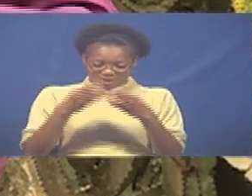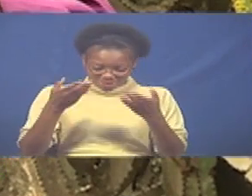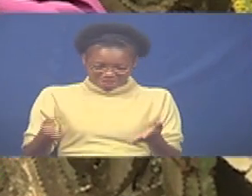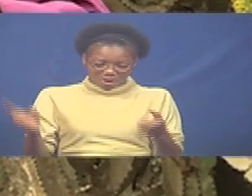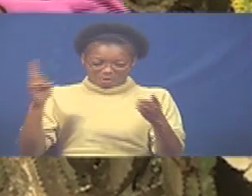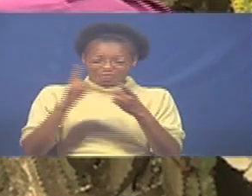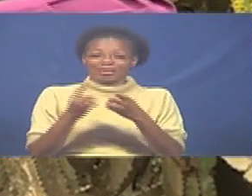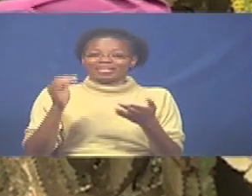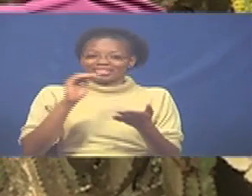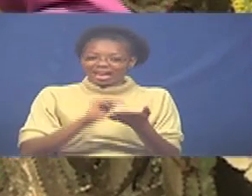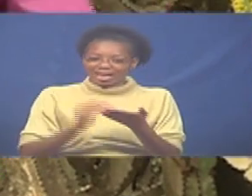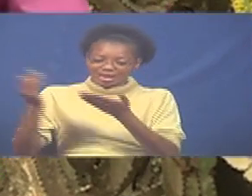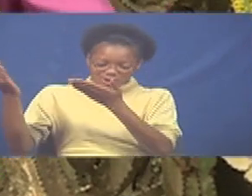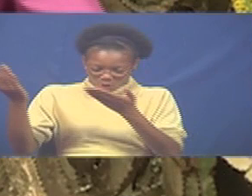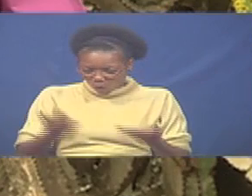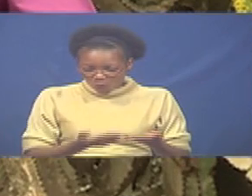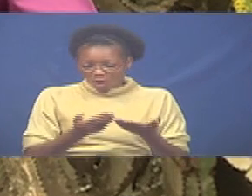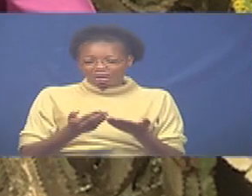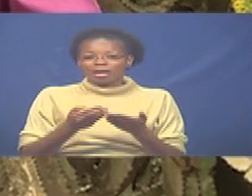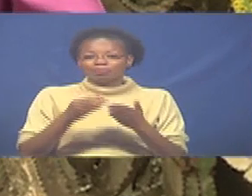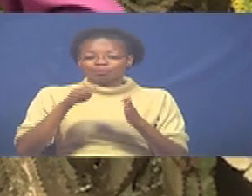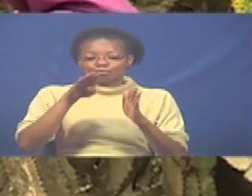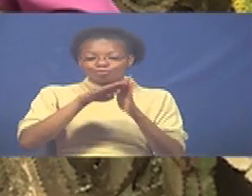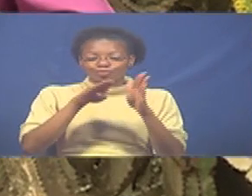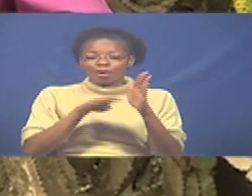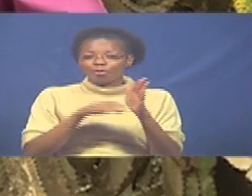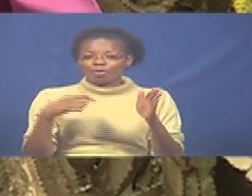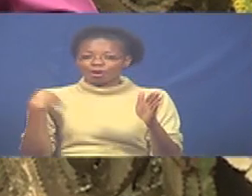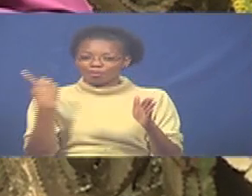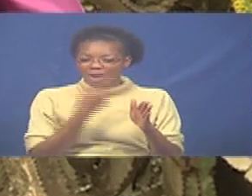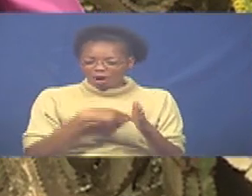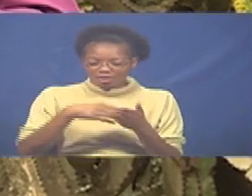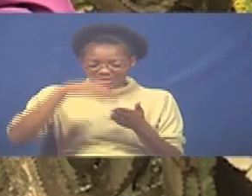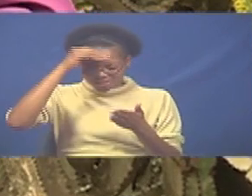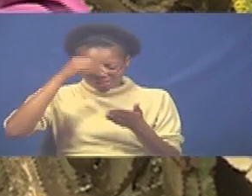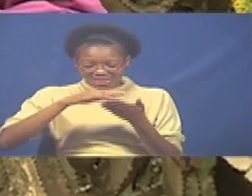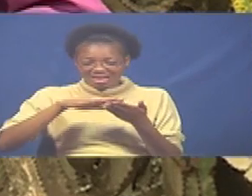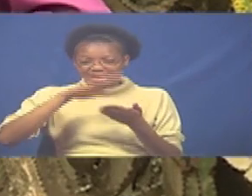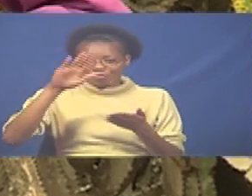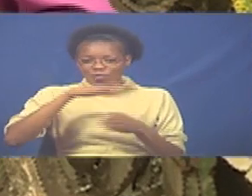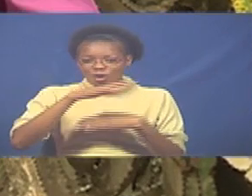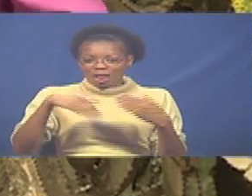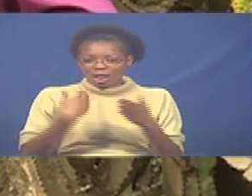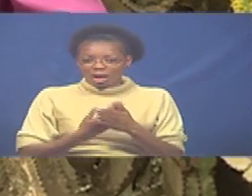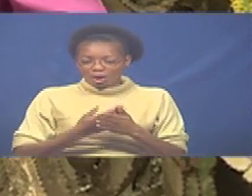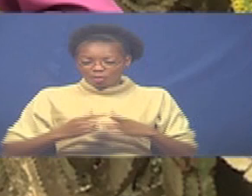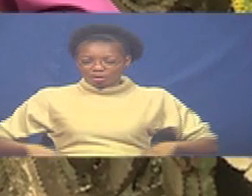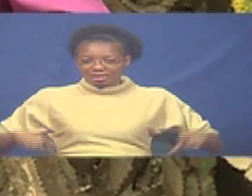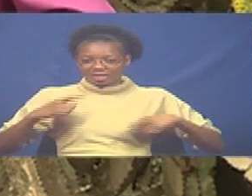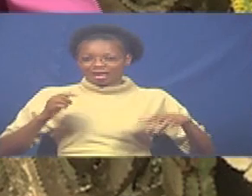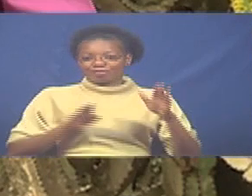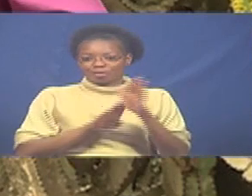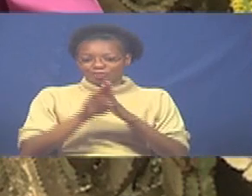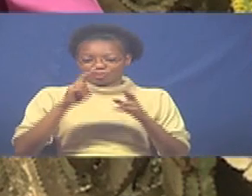pamoja. Karibu katika jukwaa letu la kilimo. Jukwaa linalotufunza mengi kuhusu mbinu tofauti za kilimo na jinsi ya